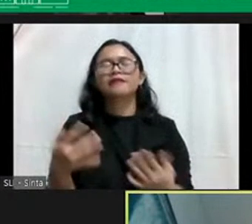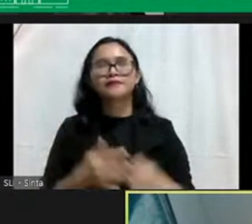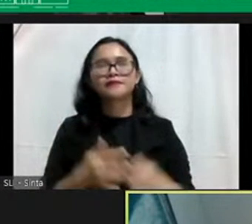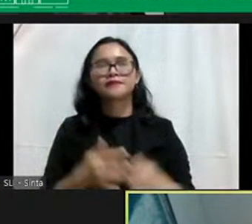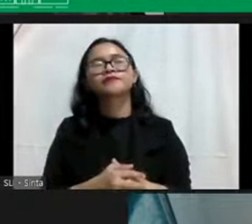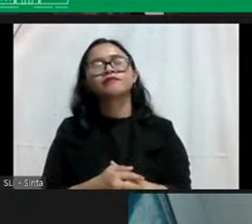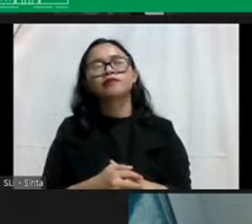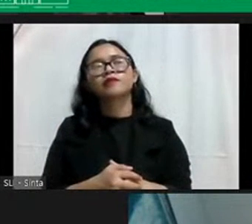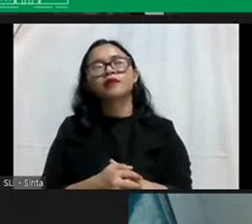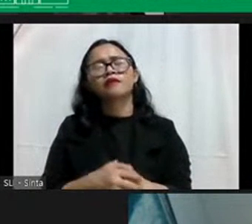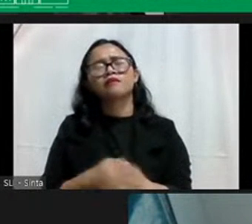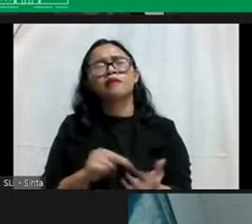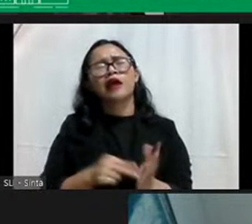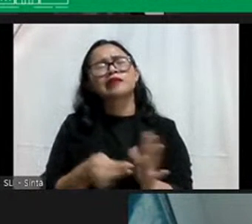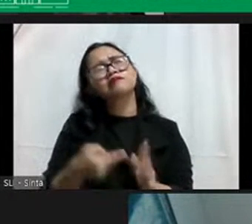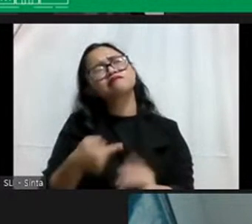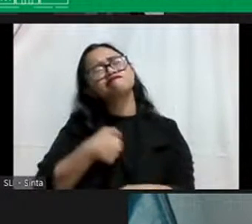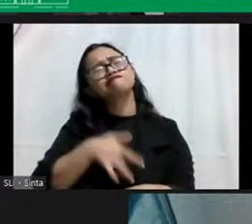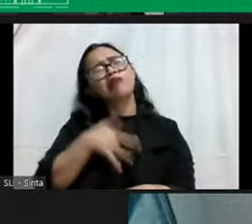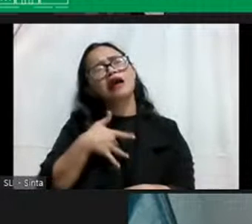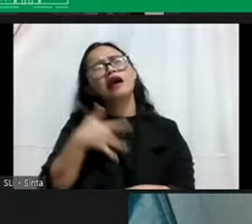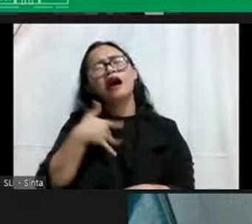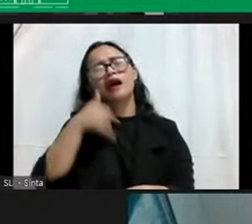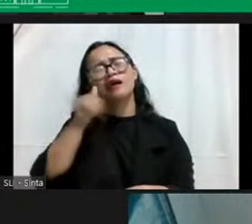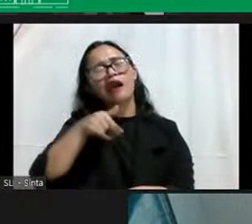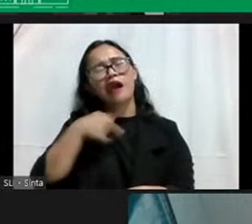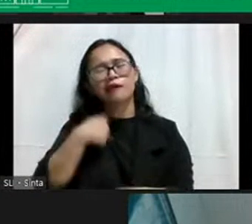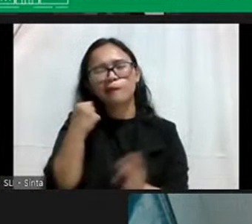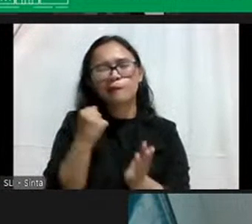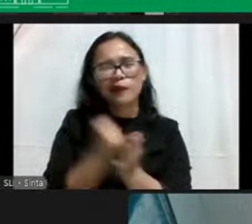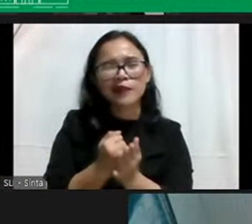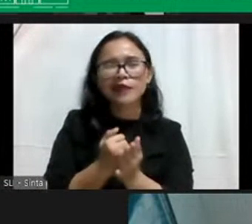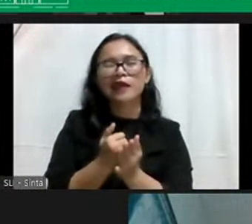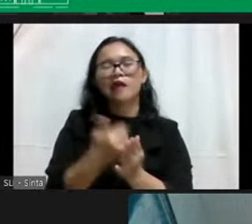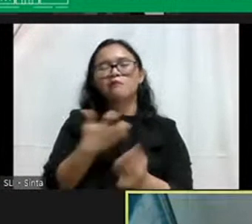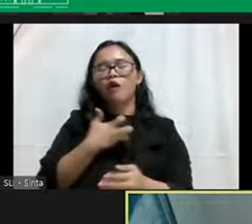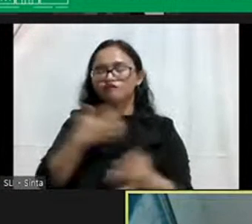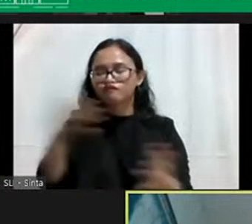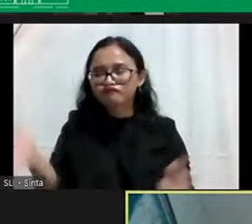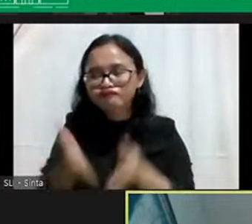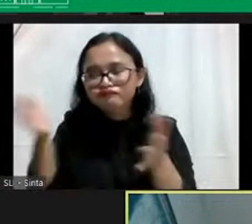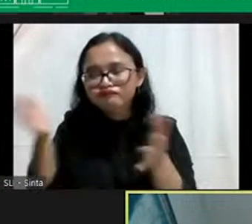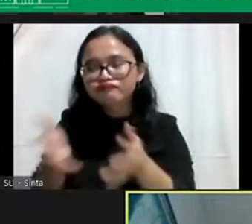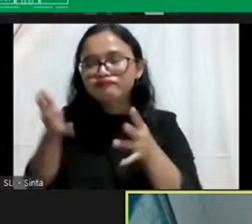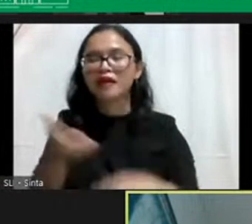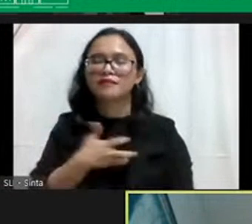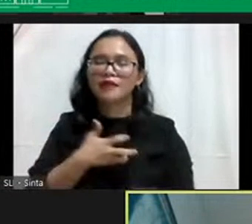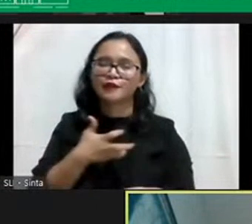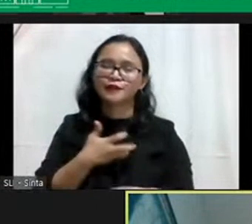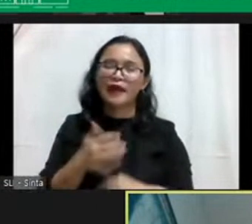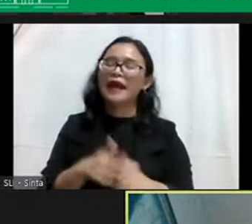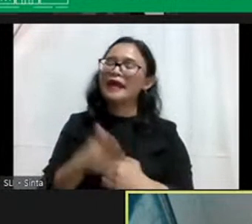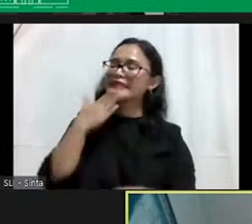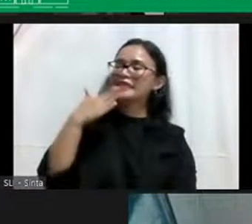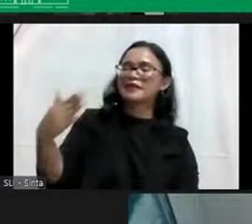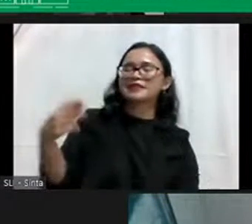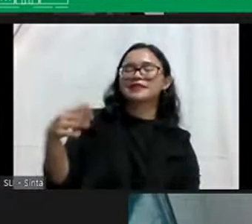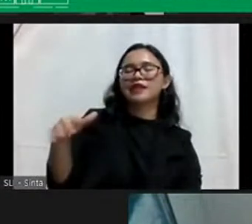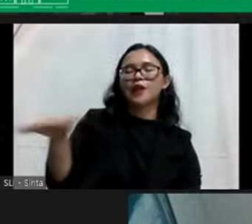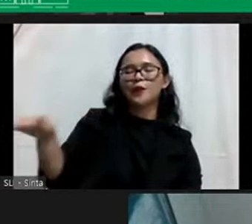ini sangat penting sekali ini memang sesuatu yang ingin Kami coba dorong Ya baik terima kasih